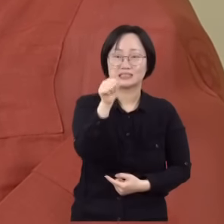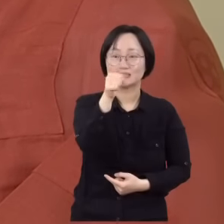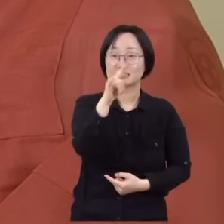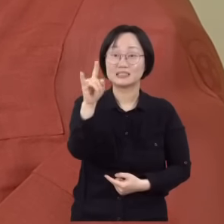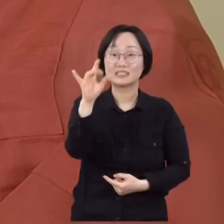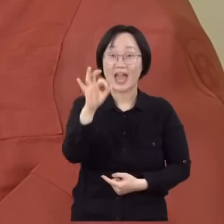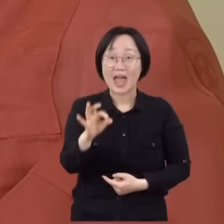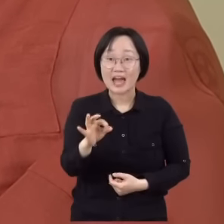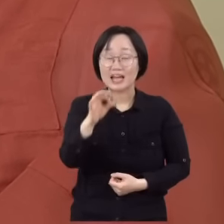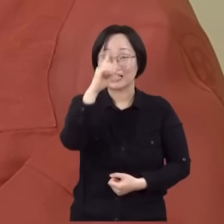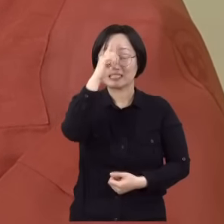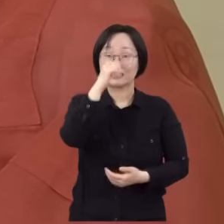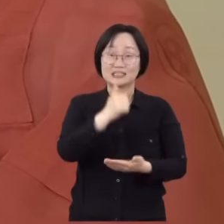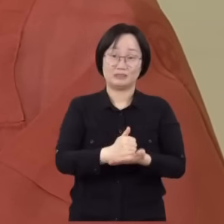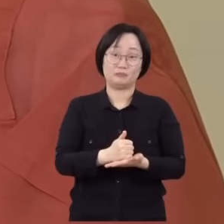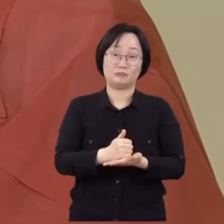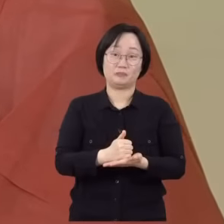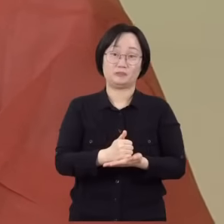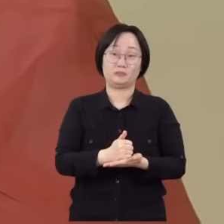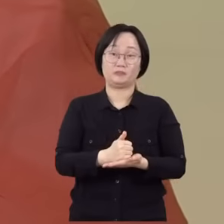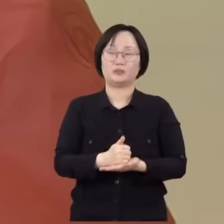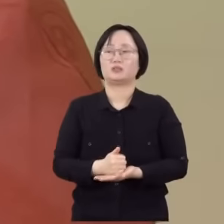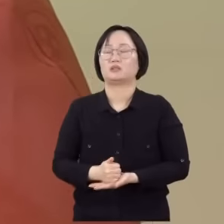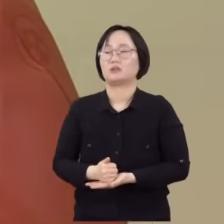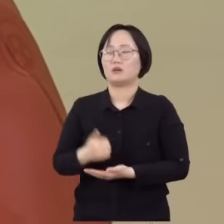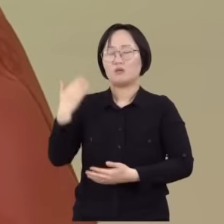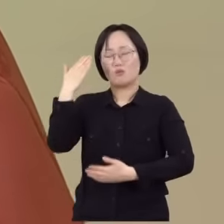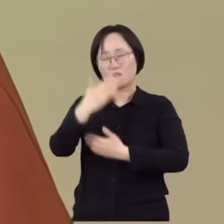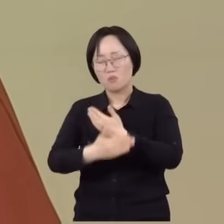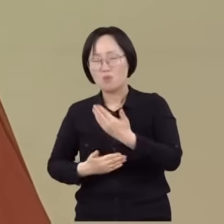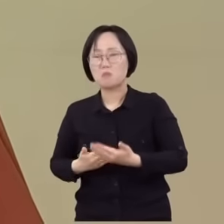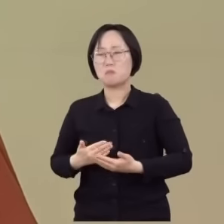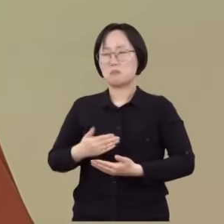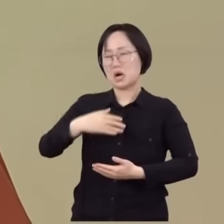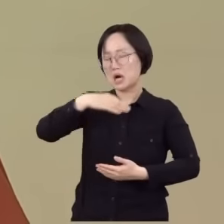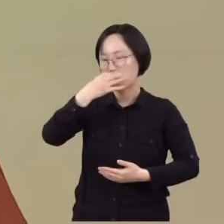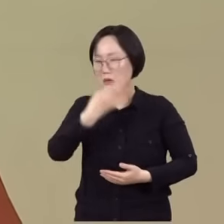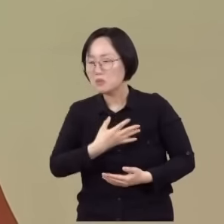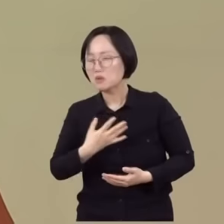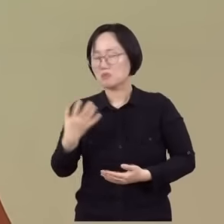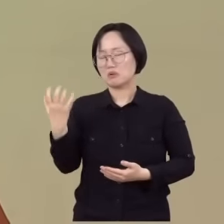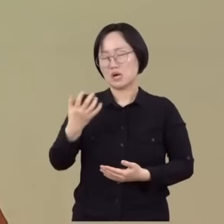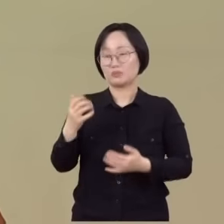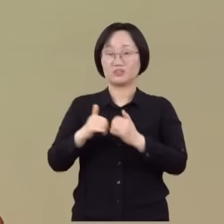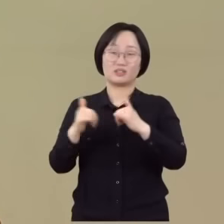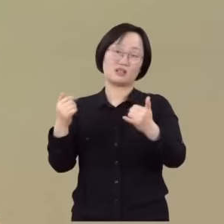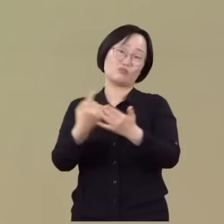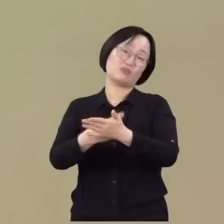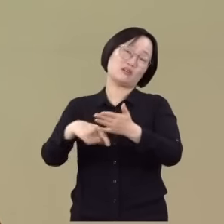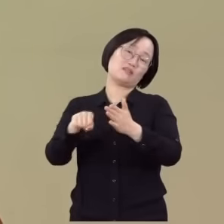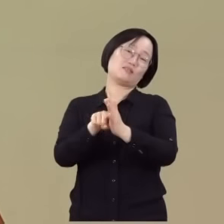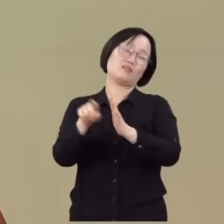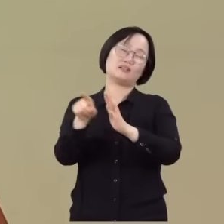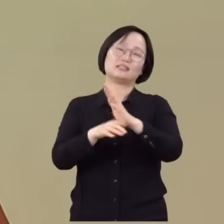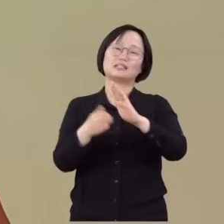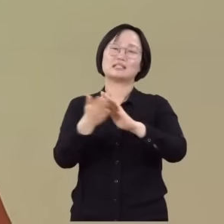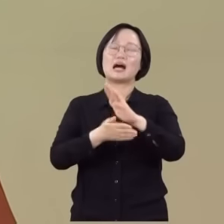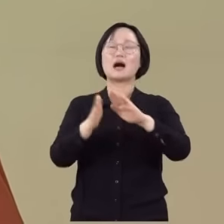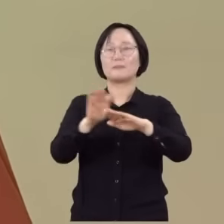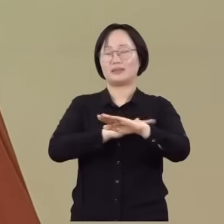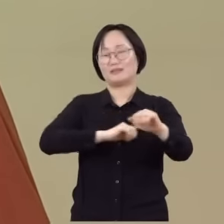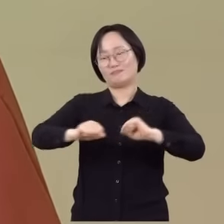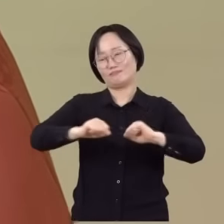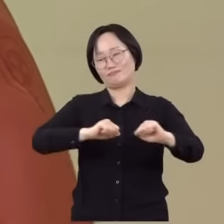사람들을 위해서 불철주야 자비행을 펼치고 계시는데요 그 자재 병원의